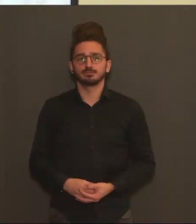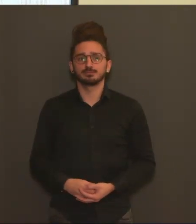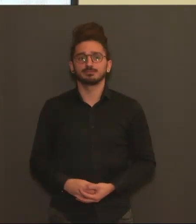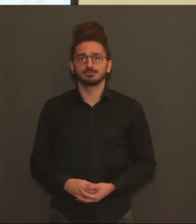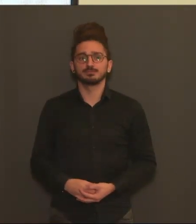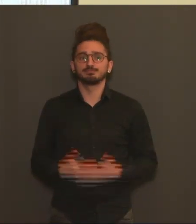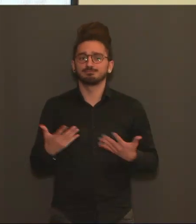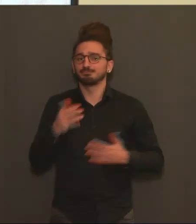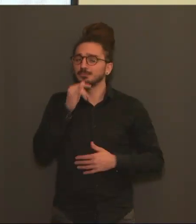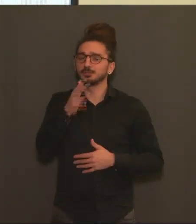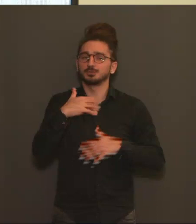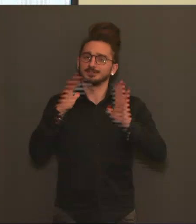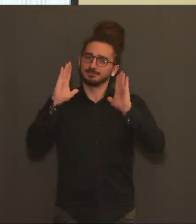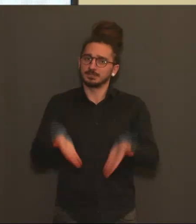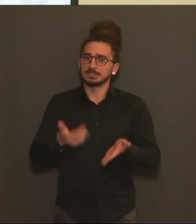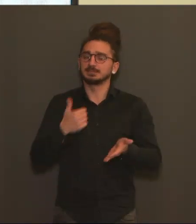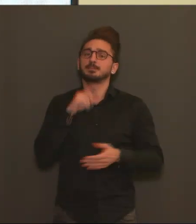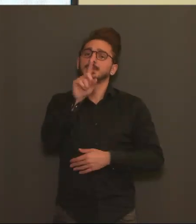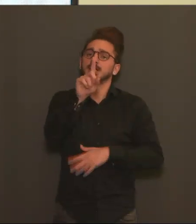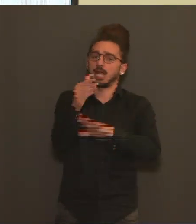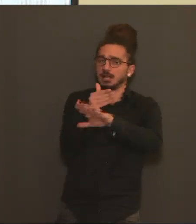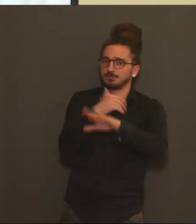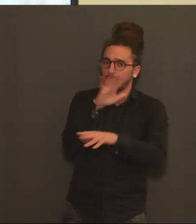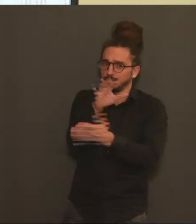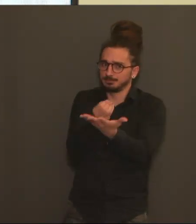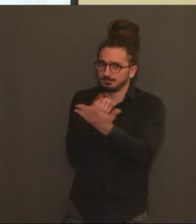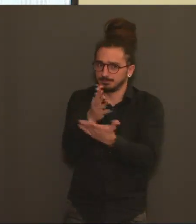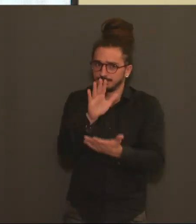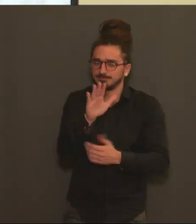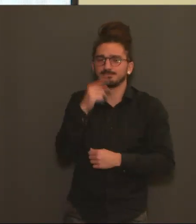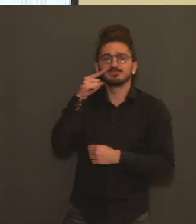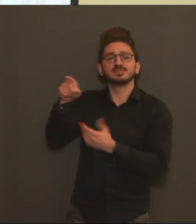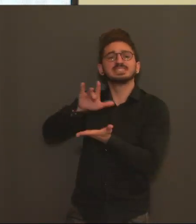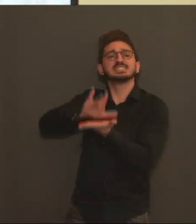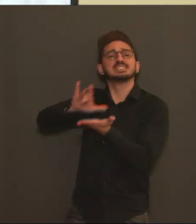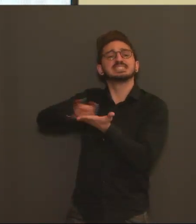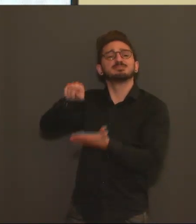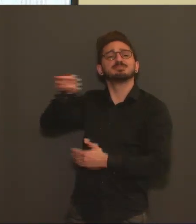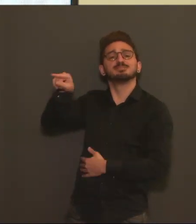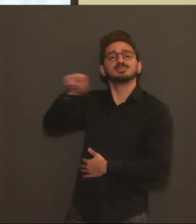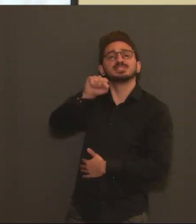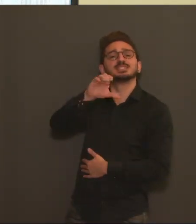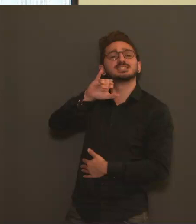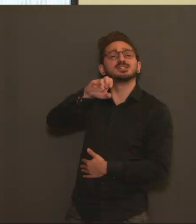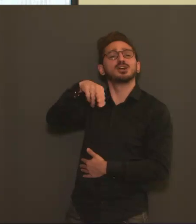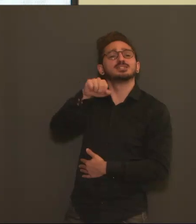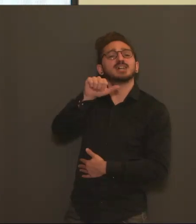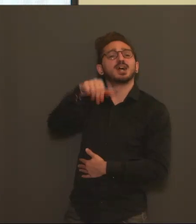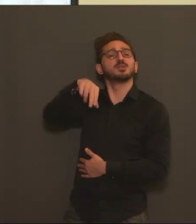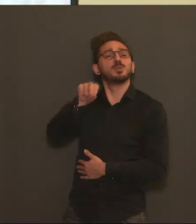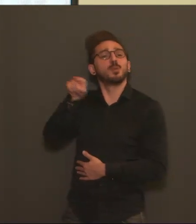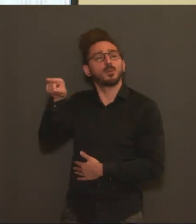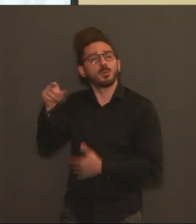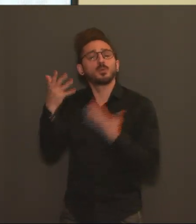qui vont sur le site de Ciensano, pour ceux qui vont sur les applications de type Lyme Surveille de